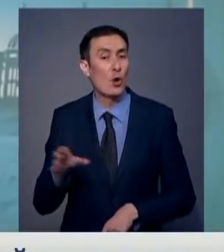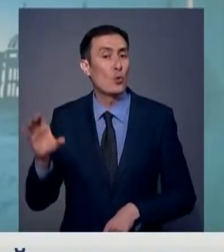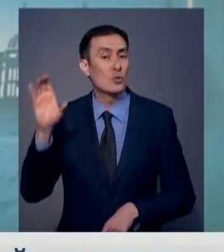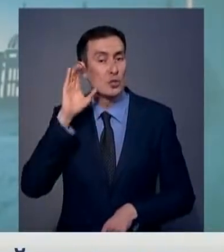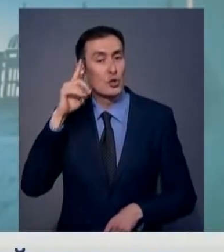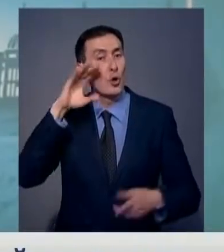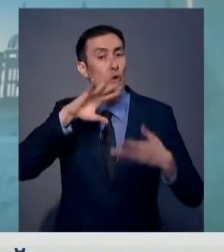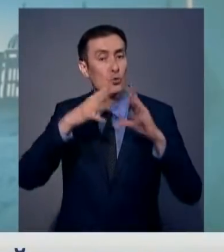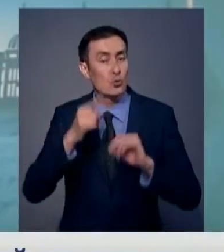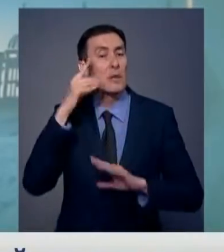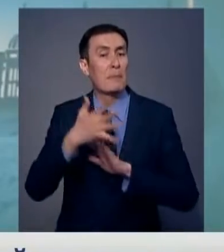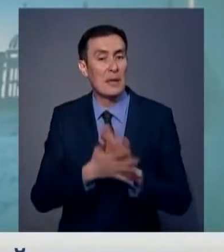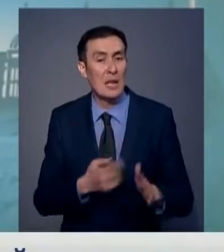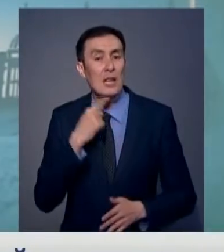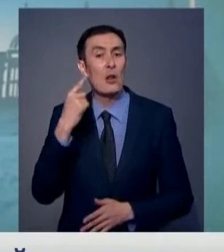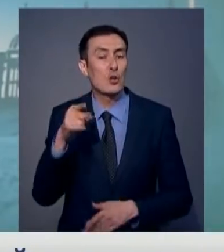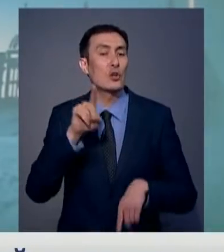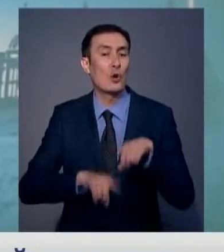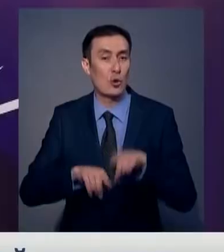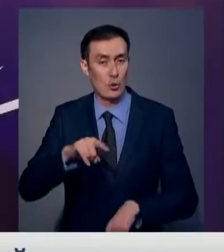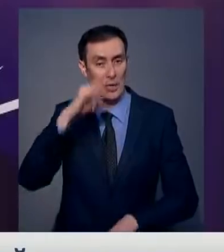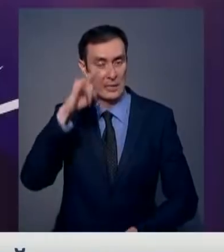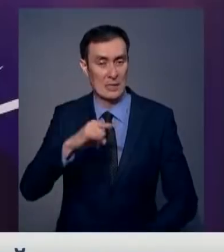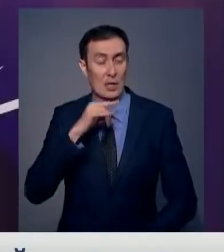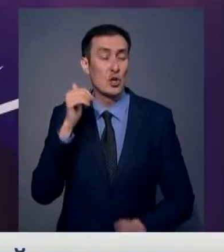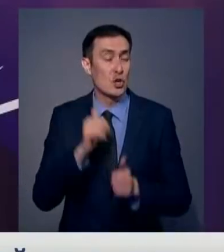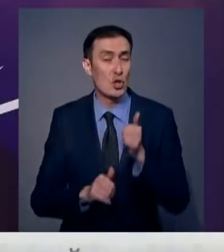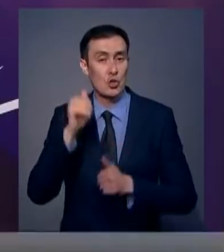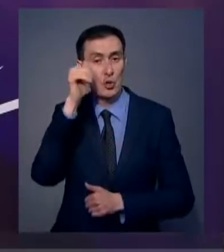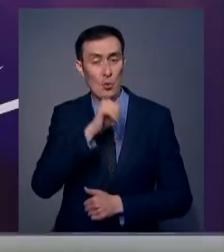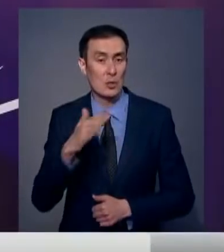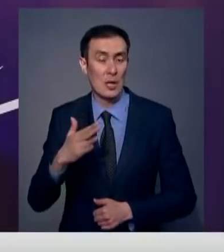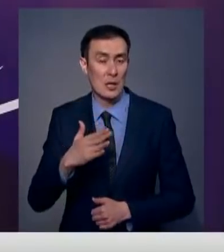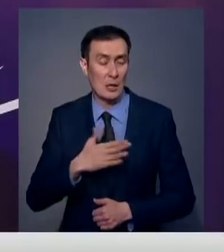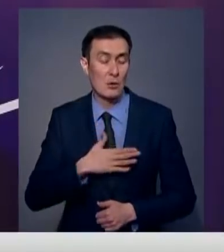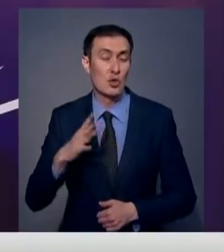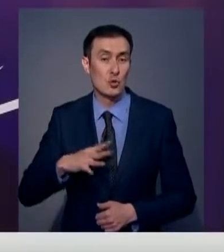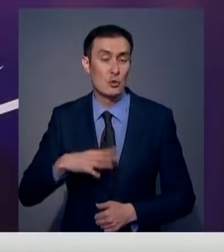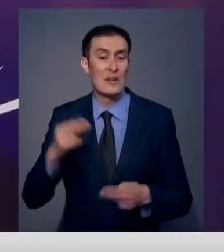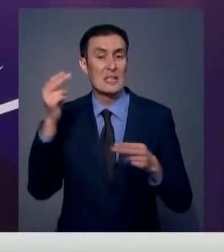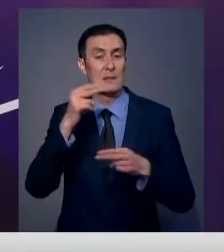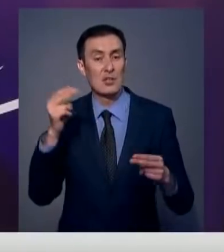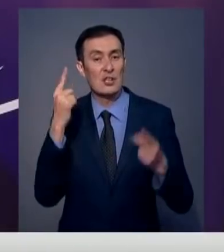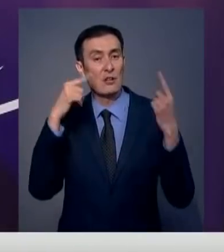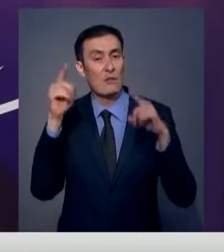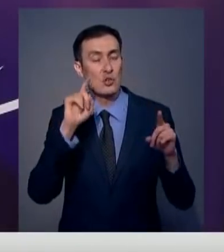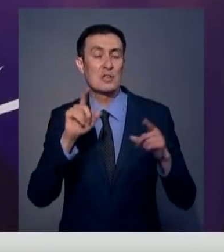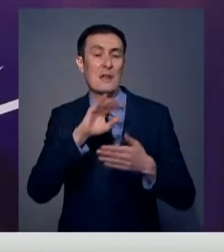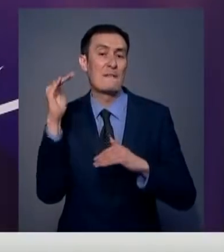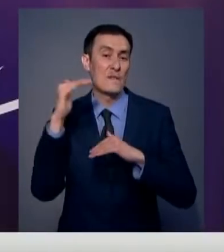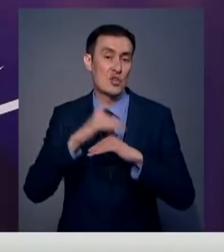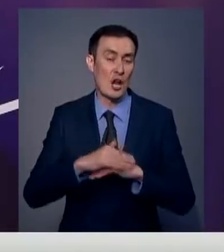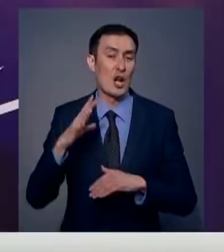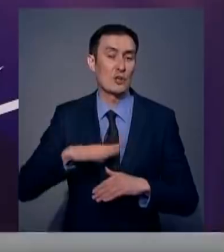услышать суть и понять далекий, но родной Казахстан. Ежегодно к нам приходят, ждут наши тематические творческие вечера, ждут